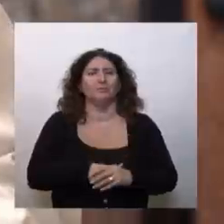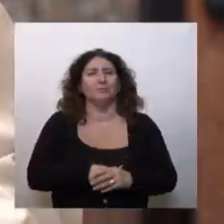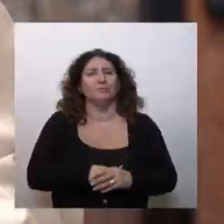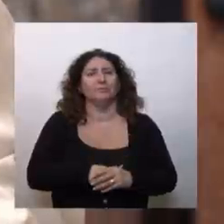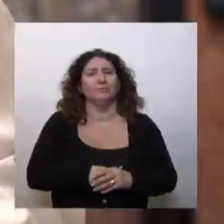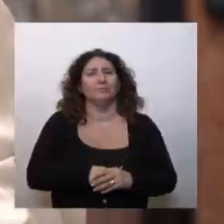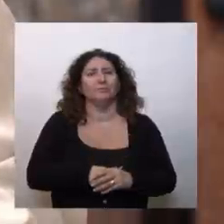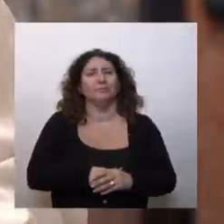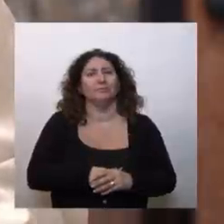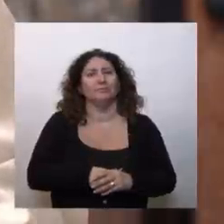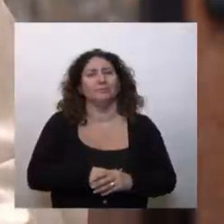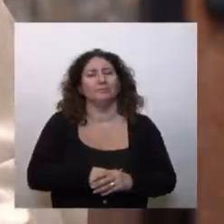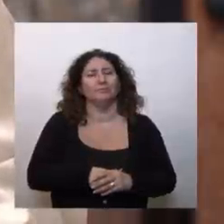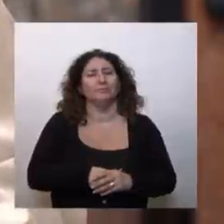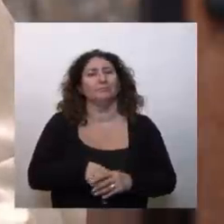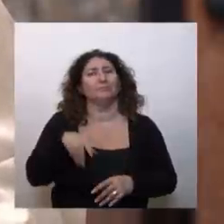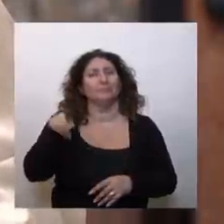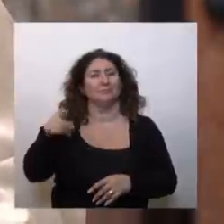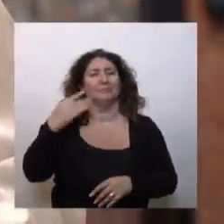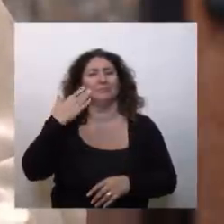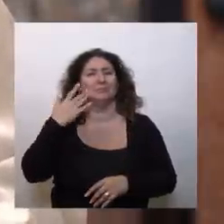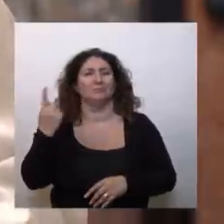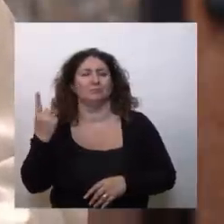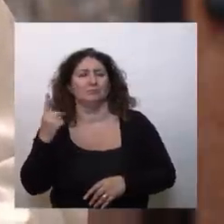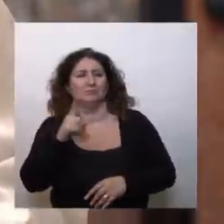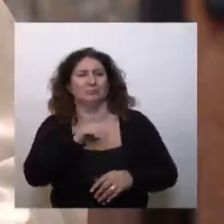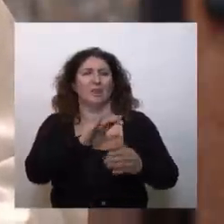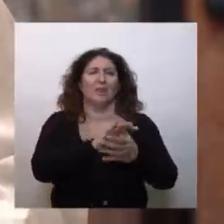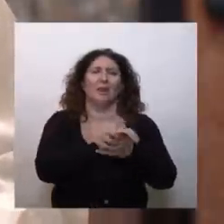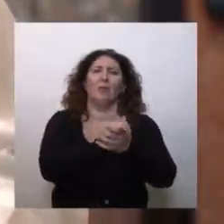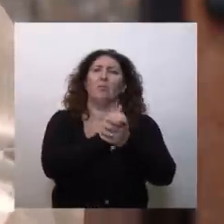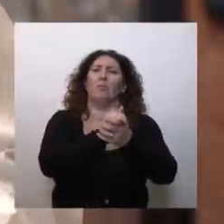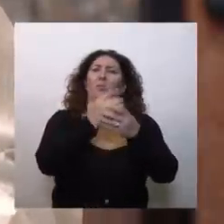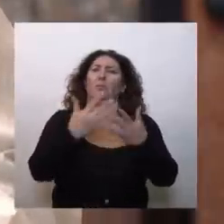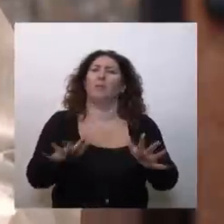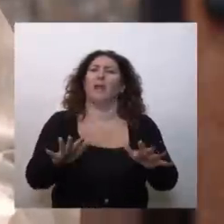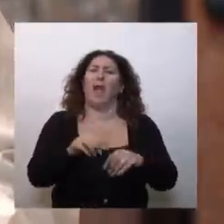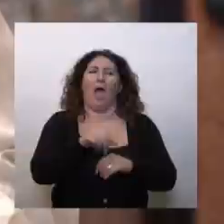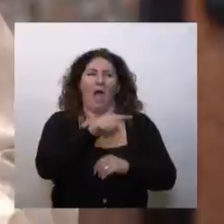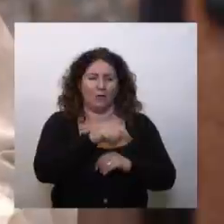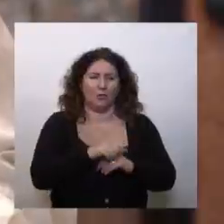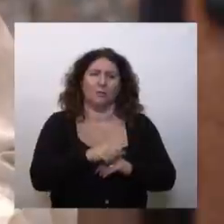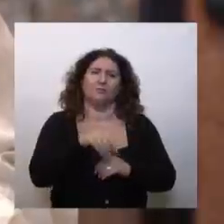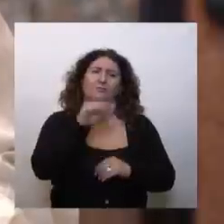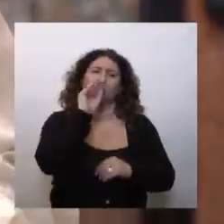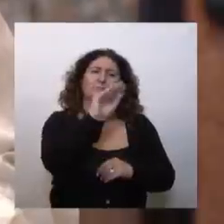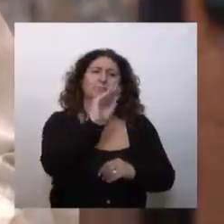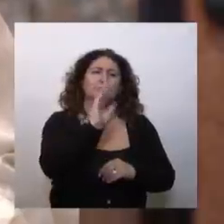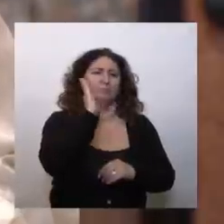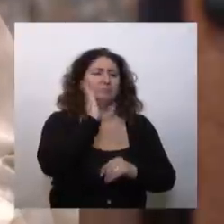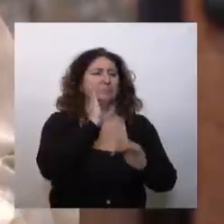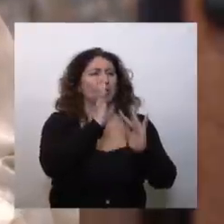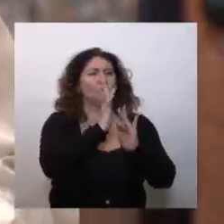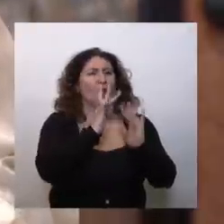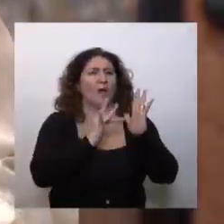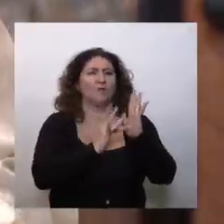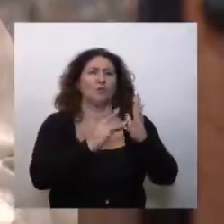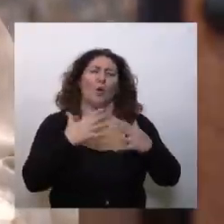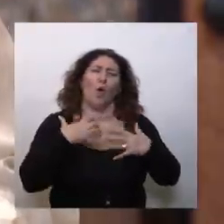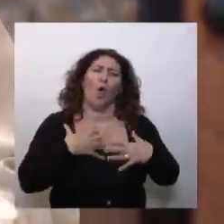Questi si presentò a Pilato e chiese il corpo di Gesù.